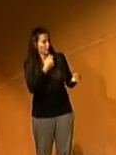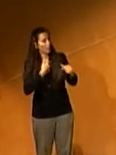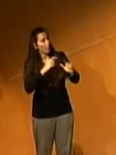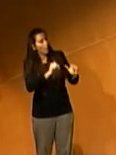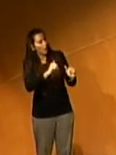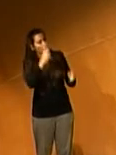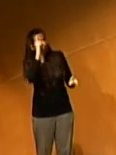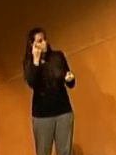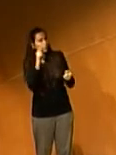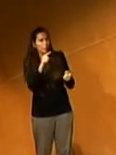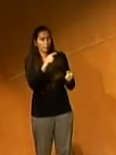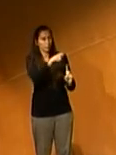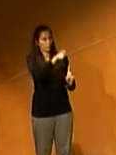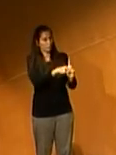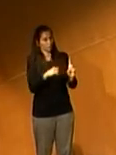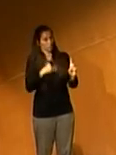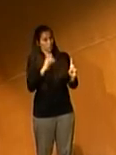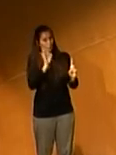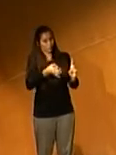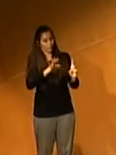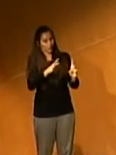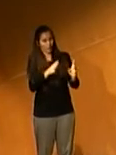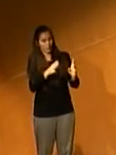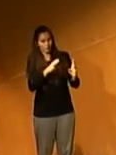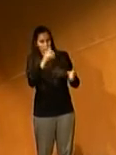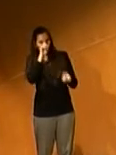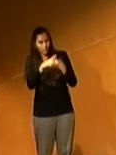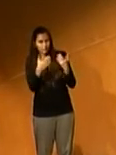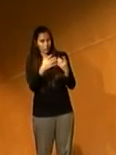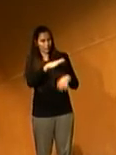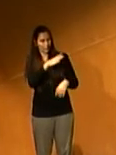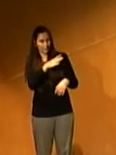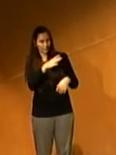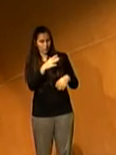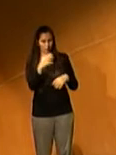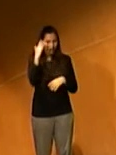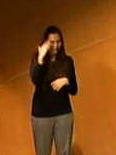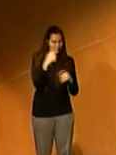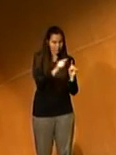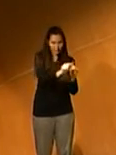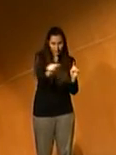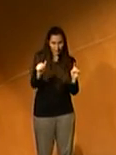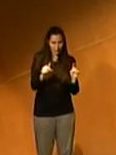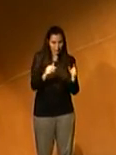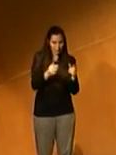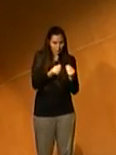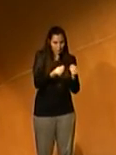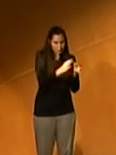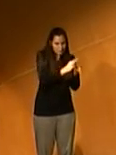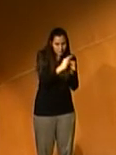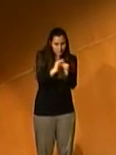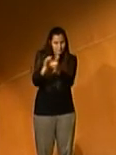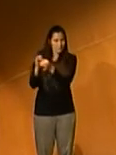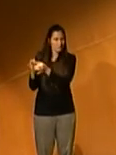est on met en place des relations entre les professeurs, les élèves et l'élève en situation